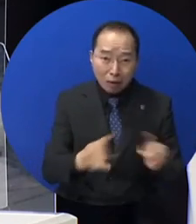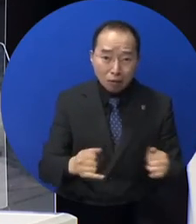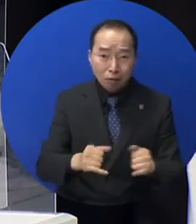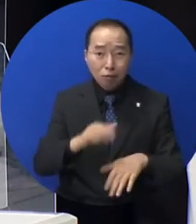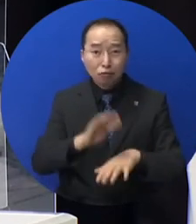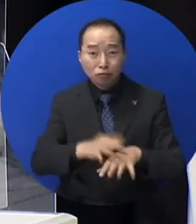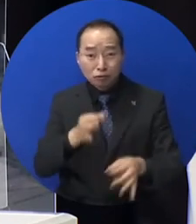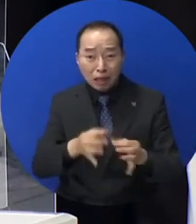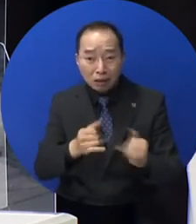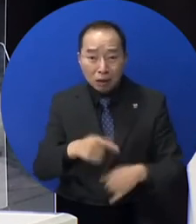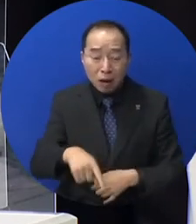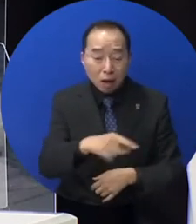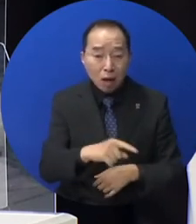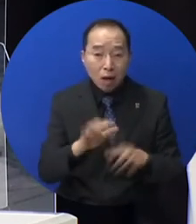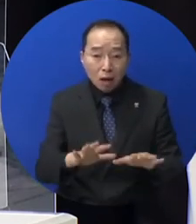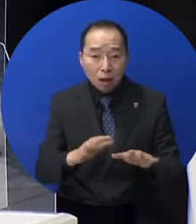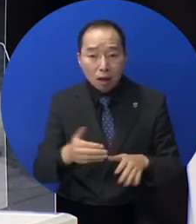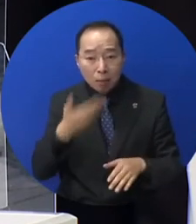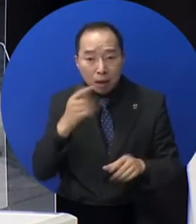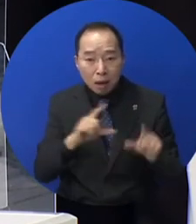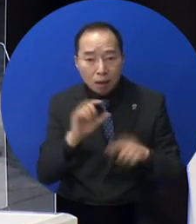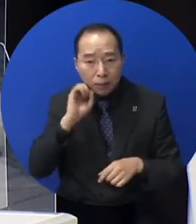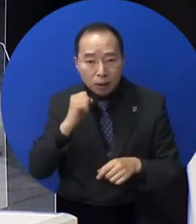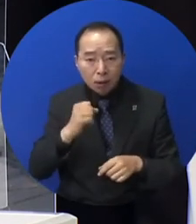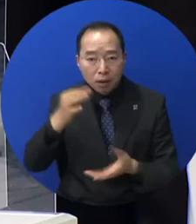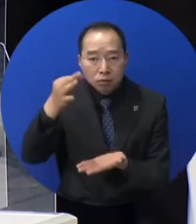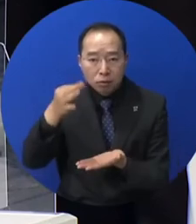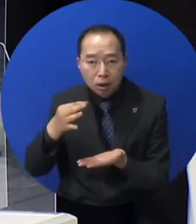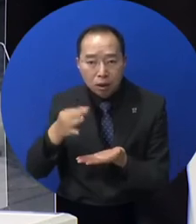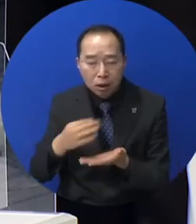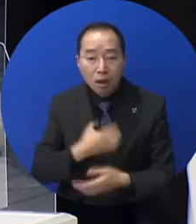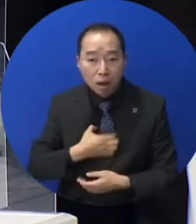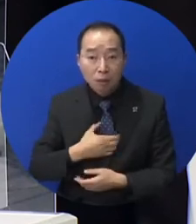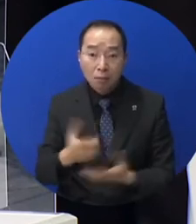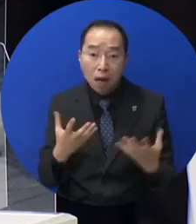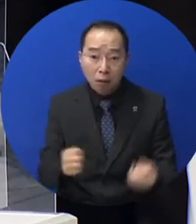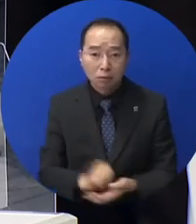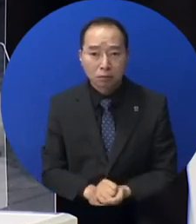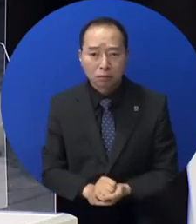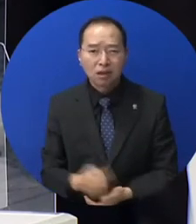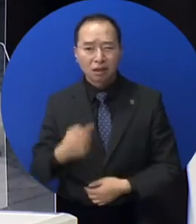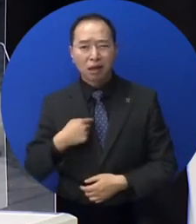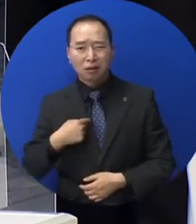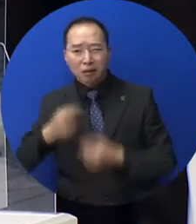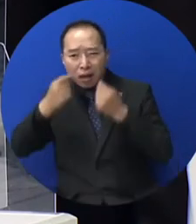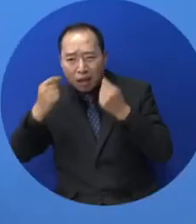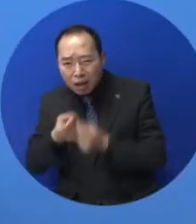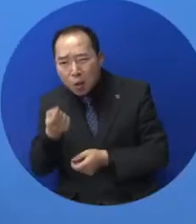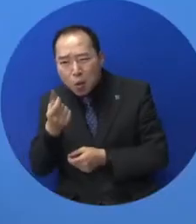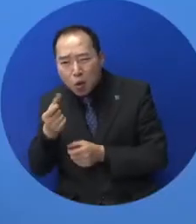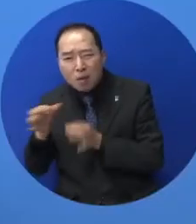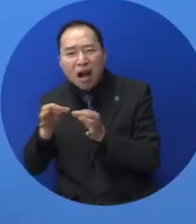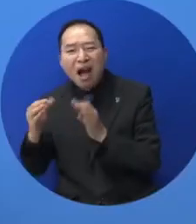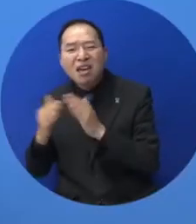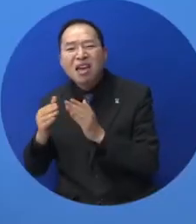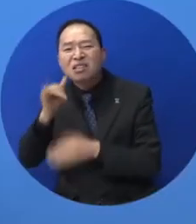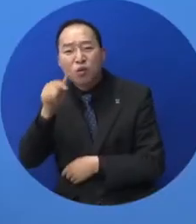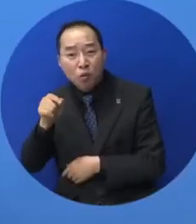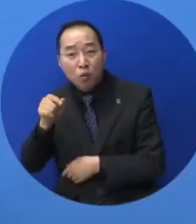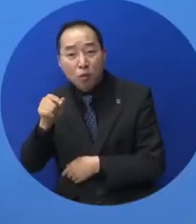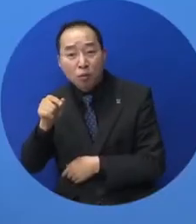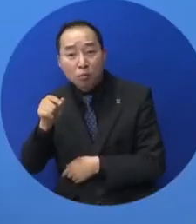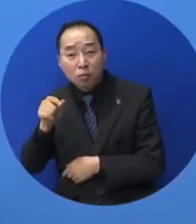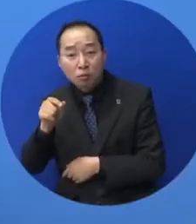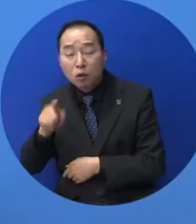프리랜서들이 나날이 고통을 받고 있는데요. 사실 저도 작은 가게를 하고 있는 소상공인입니다. 그렇지만